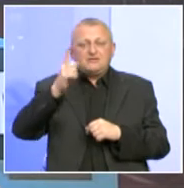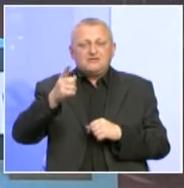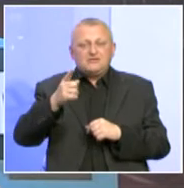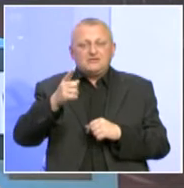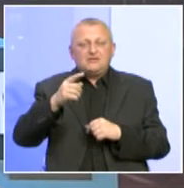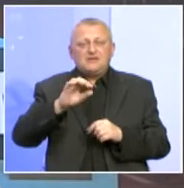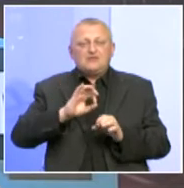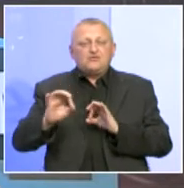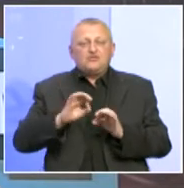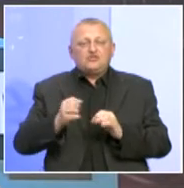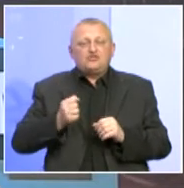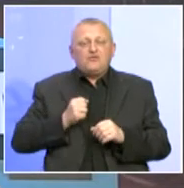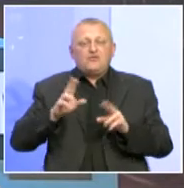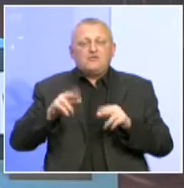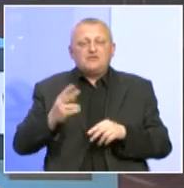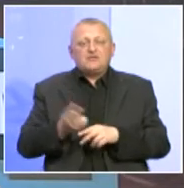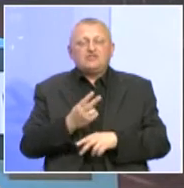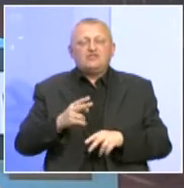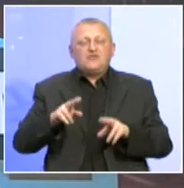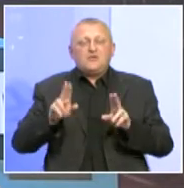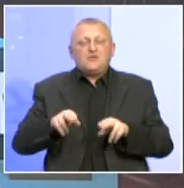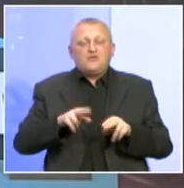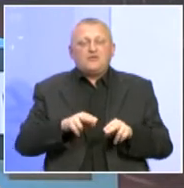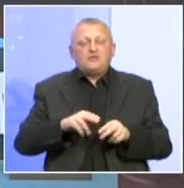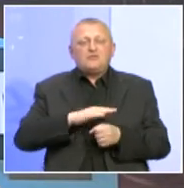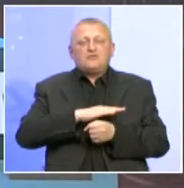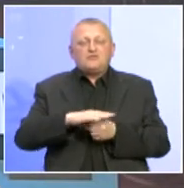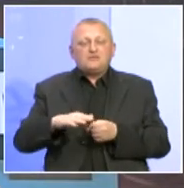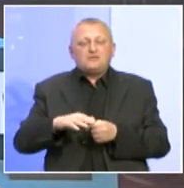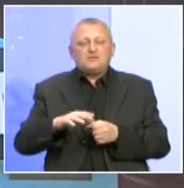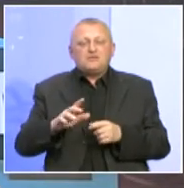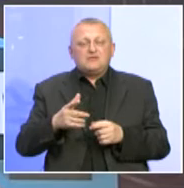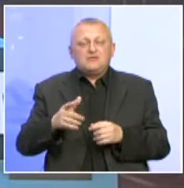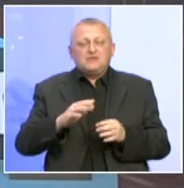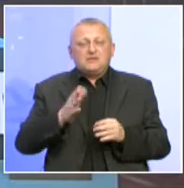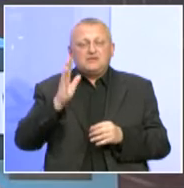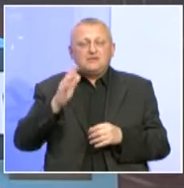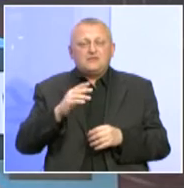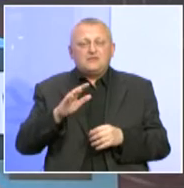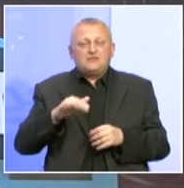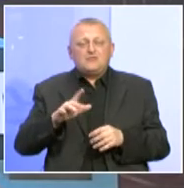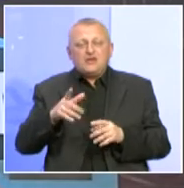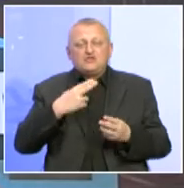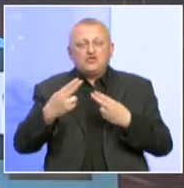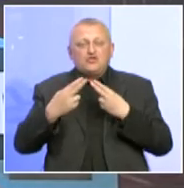vojna imovina sa državnom imovinom. Da. I tu, naravno, nema brzog napretka. Mada su se oni već